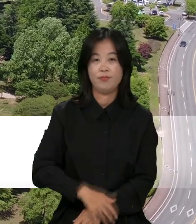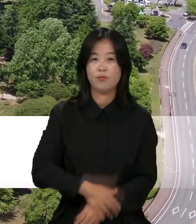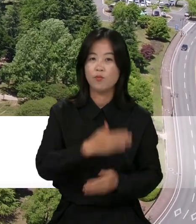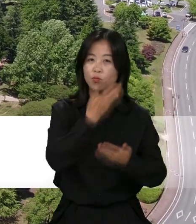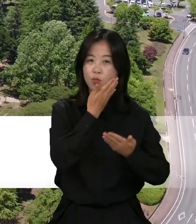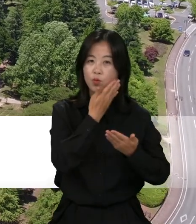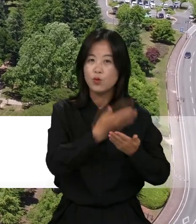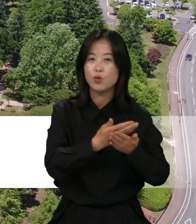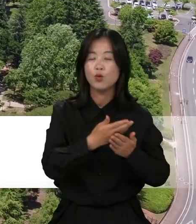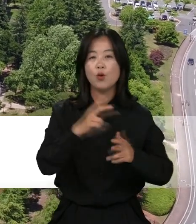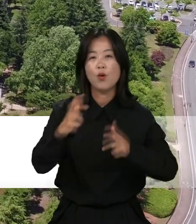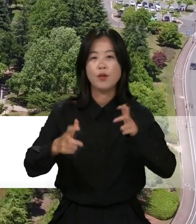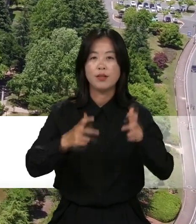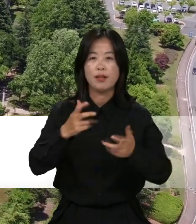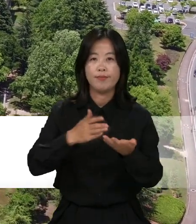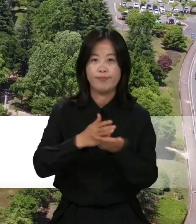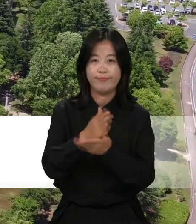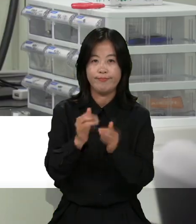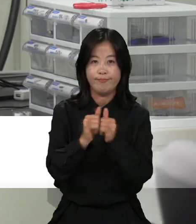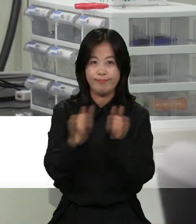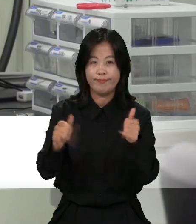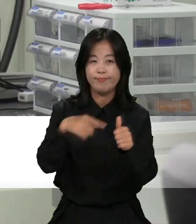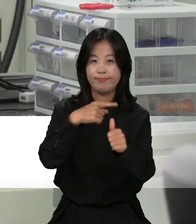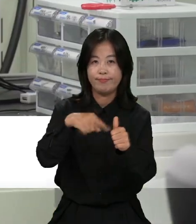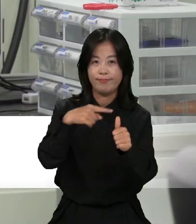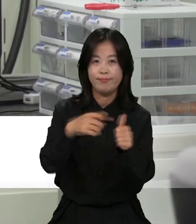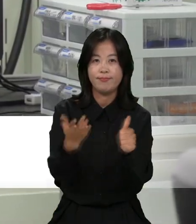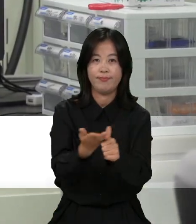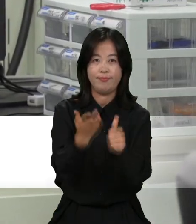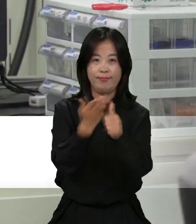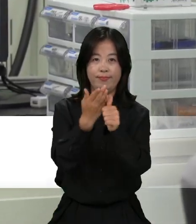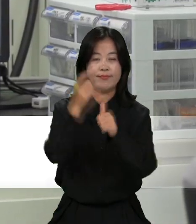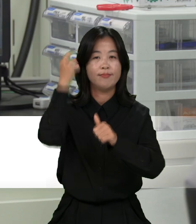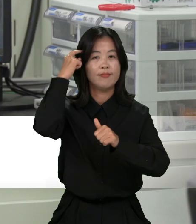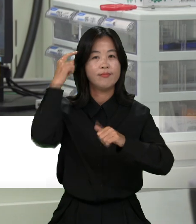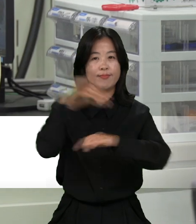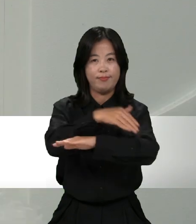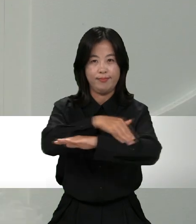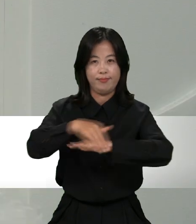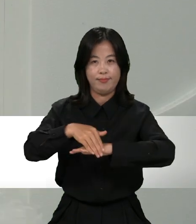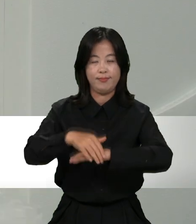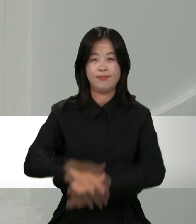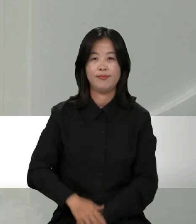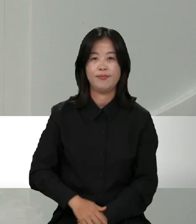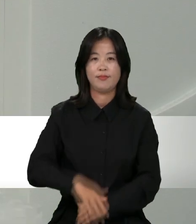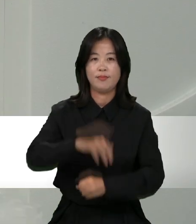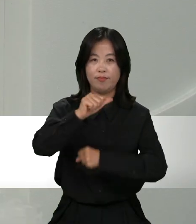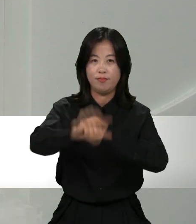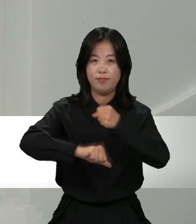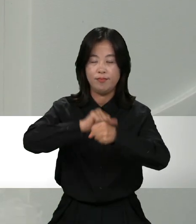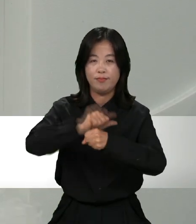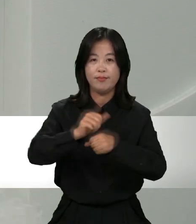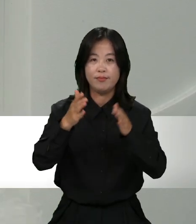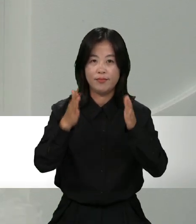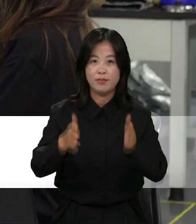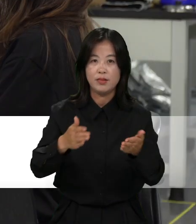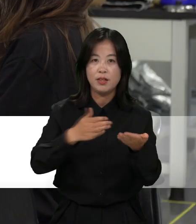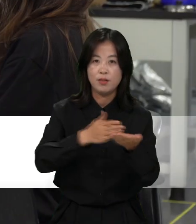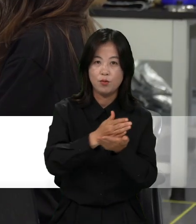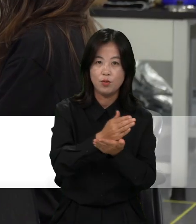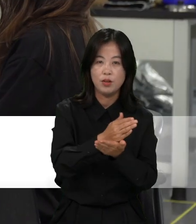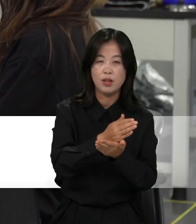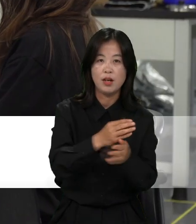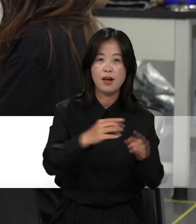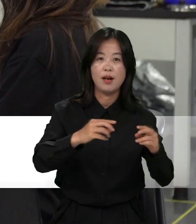전략산업 전문인력 양성을 확대하는데 중점을 둡니다 이에 향후 5년간 각각 약 여명의